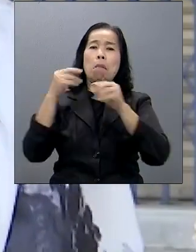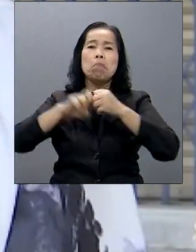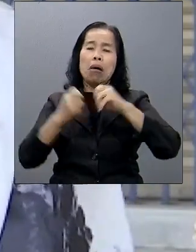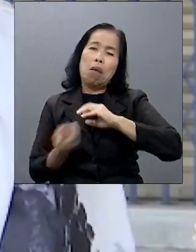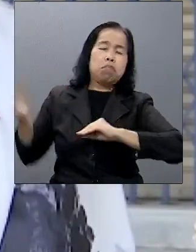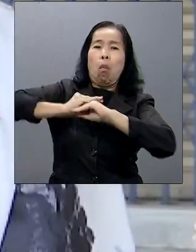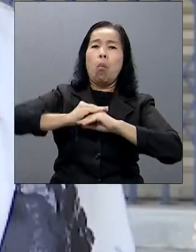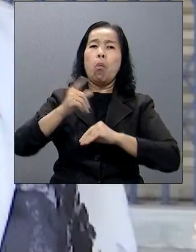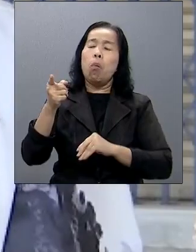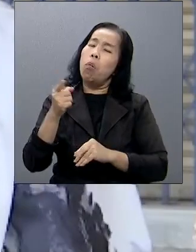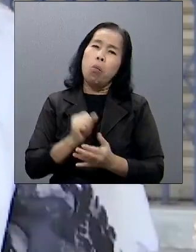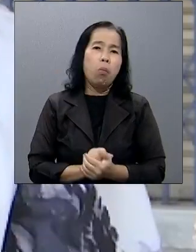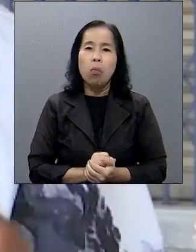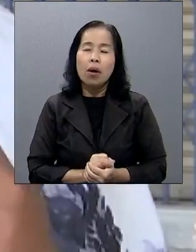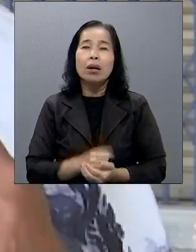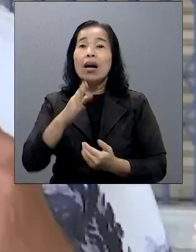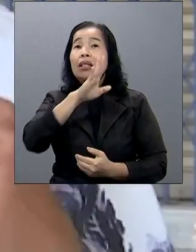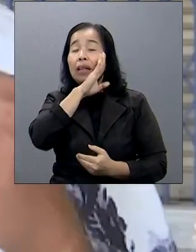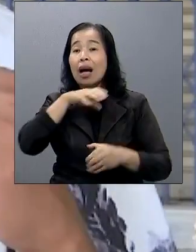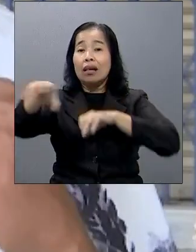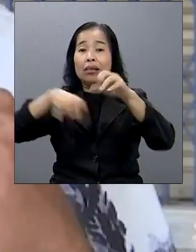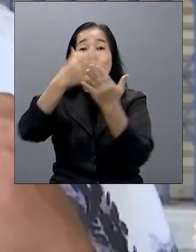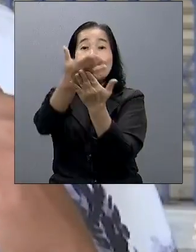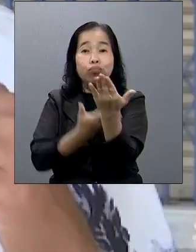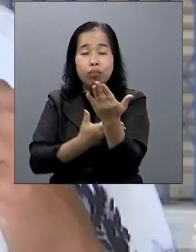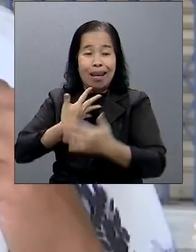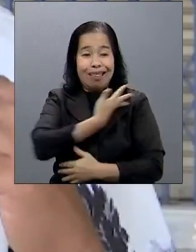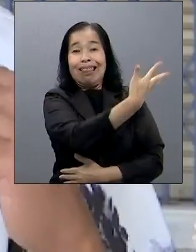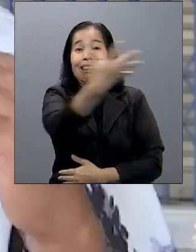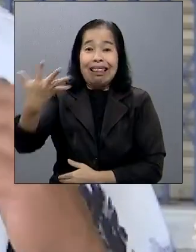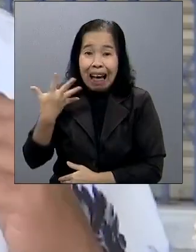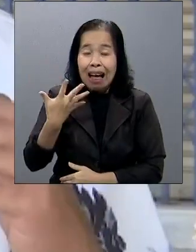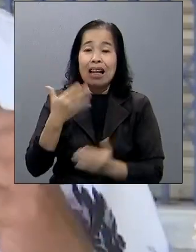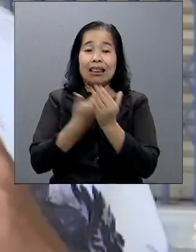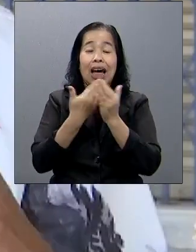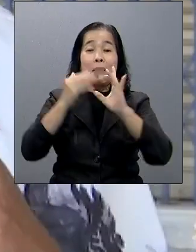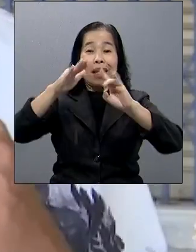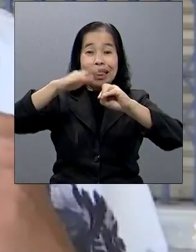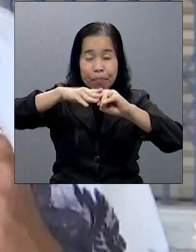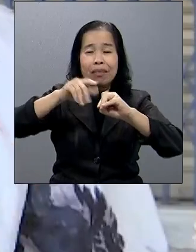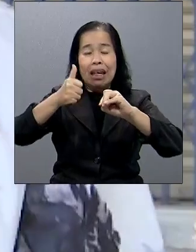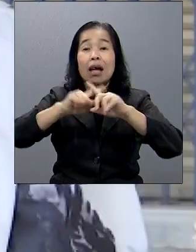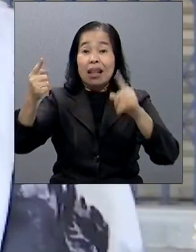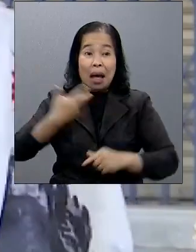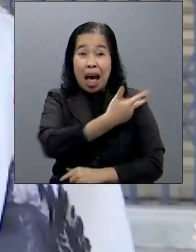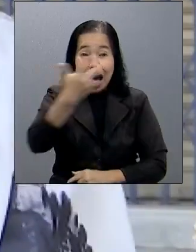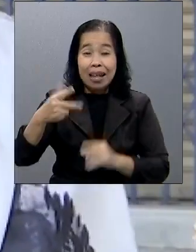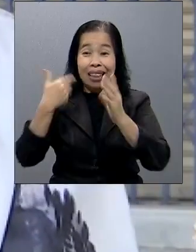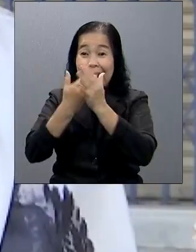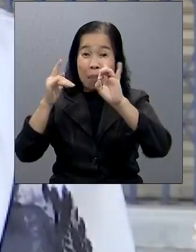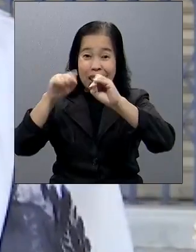าไปอีกครับถ้าจากหวย5เล่มเนี่ยมินเมกับการขาย80บาทอยู่แล้วเนี่ยแล้วถ้า3เล่มเนี่ยมันจะเป็น80บาทไปไม่ได้